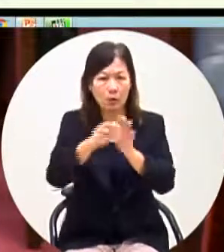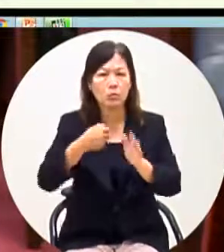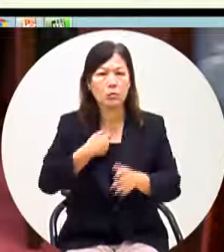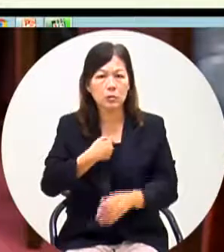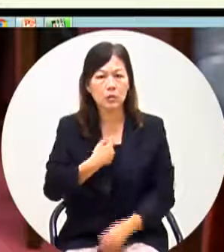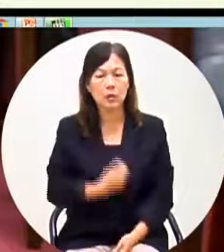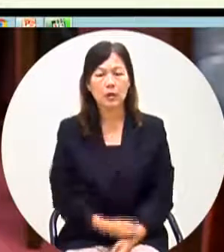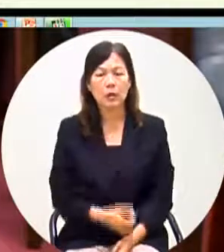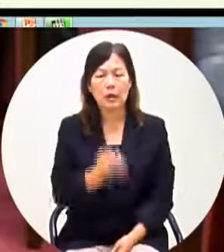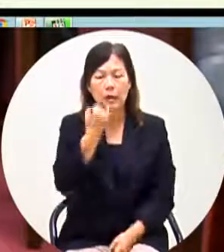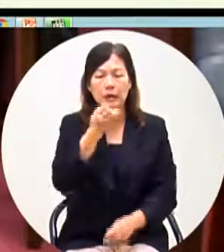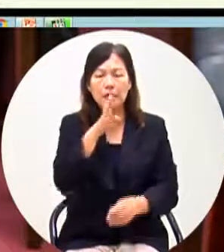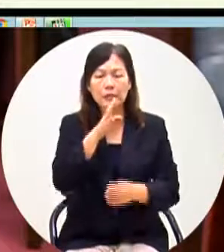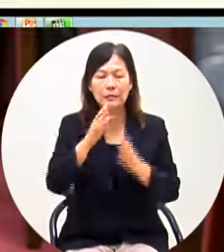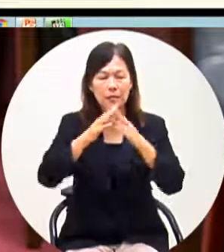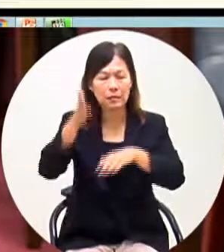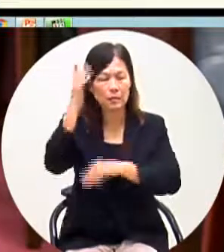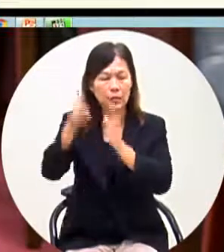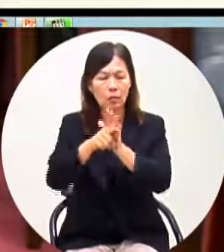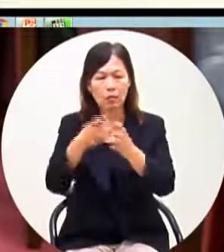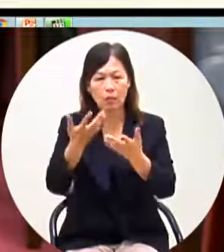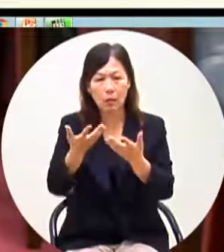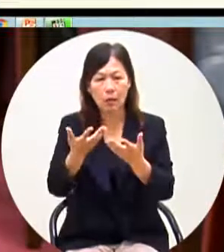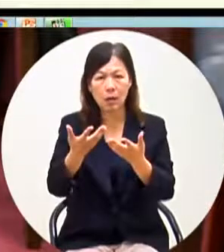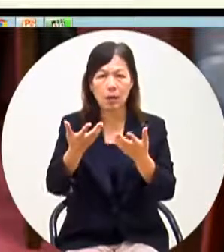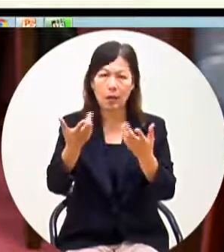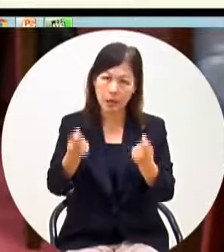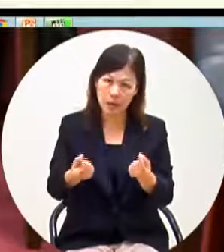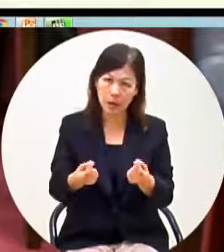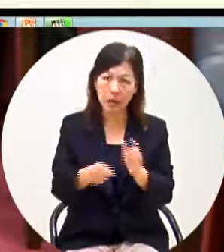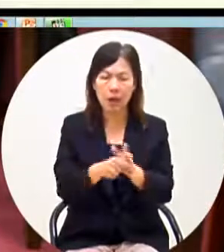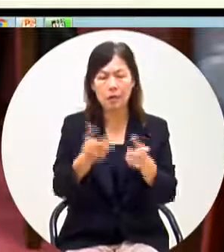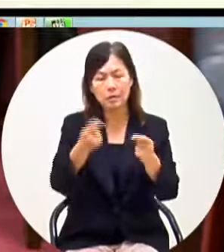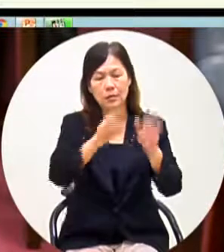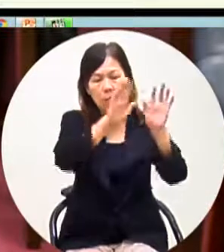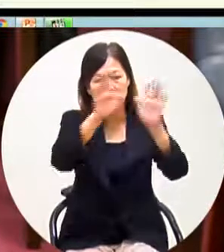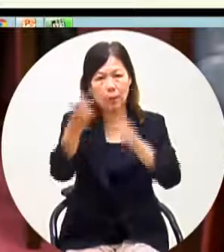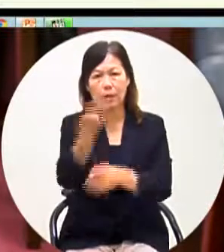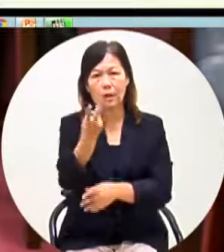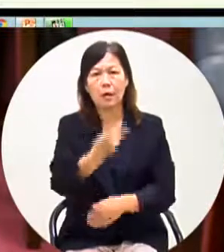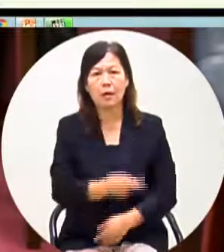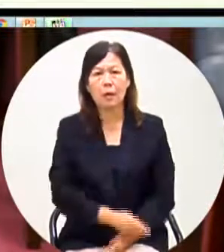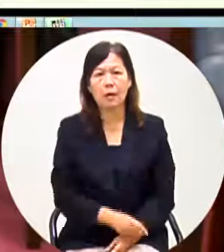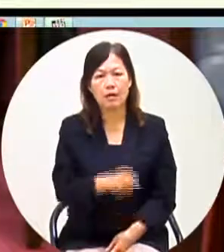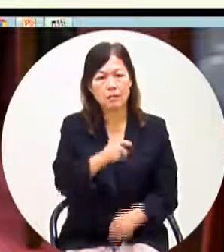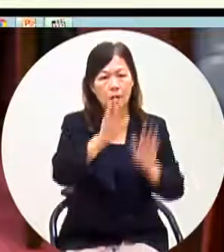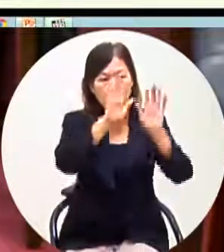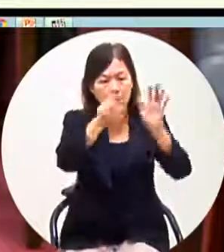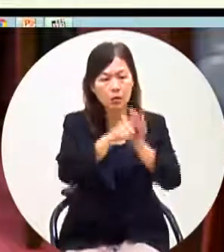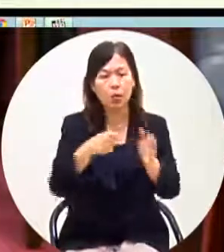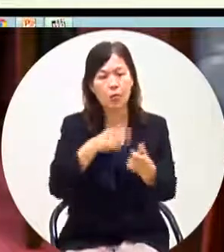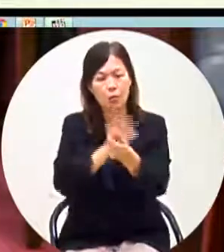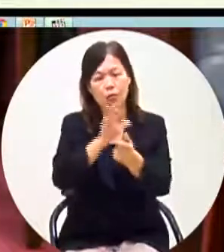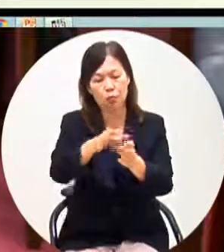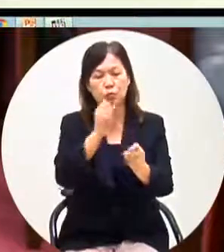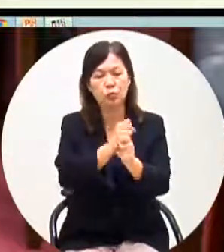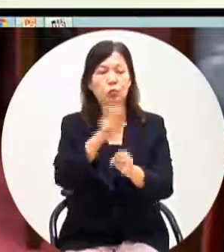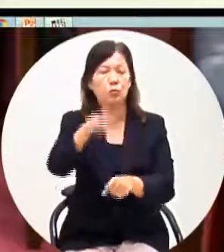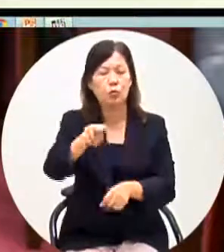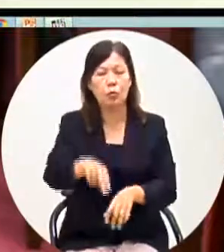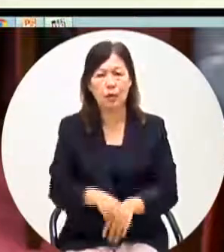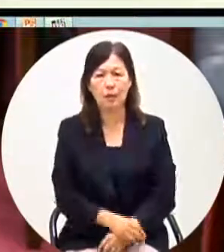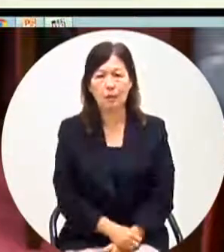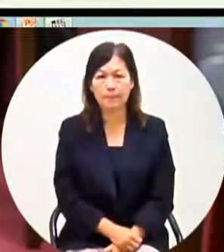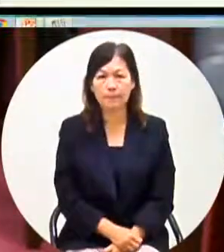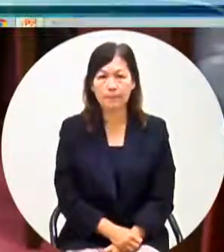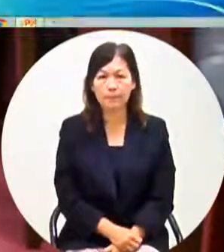出来的结果还是只是两张的告示牌？这样告示牌，我们的服务处助理就可以处理了。 正步道两旁有人卖菜，有人卖。